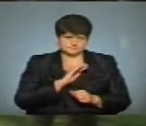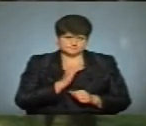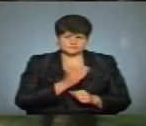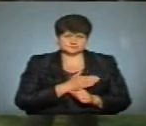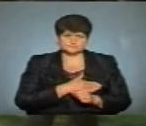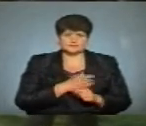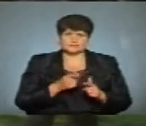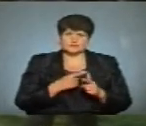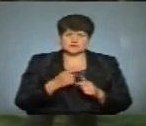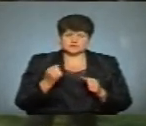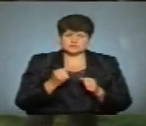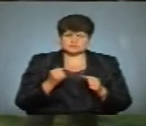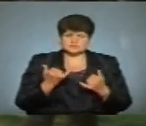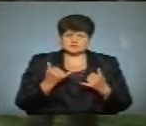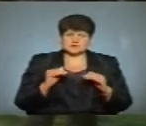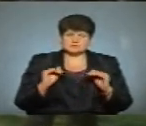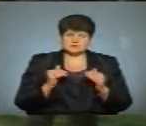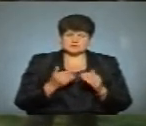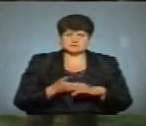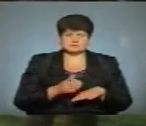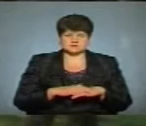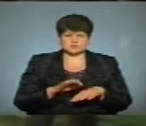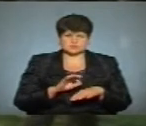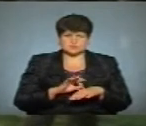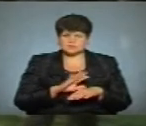ніж зимою. Зараз менше важких хворих, і не